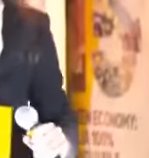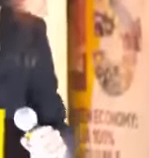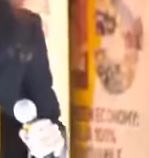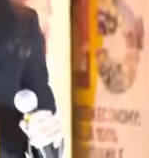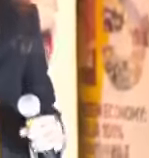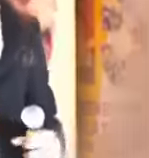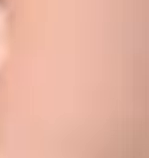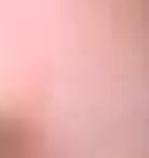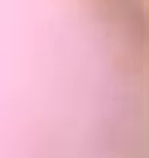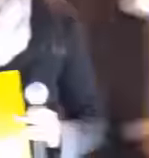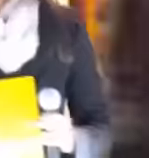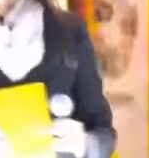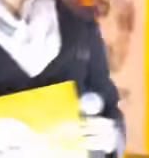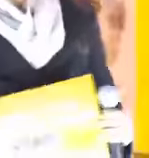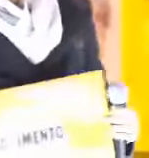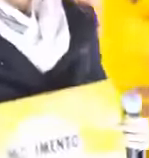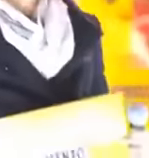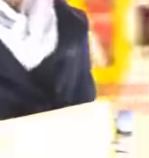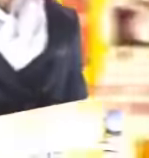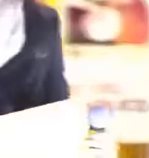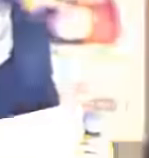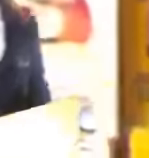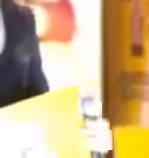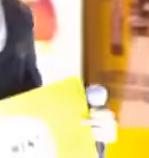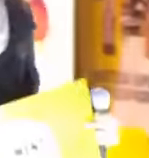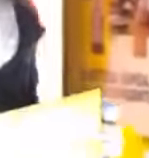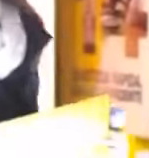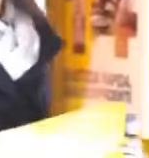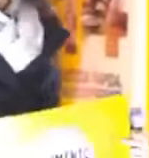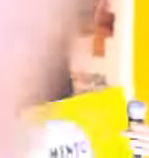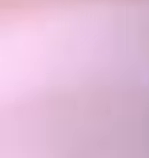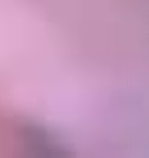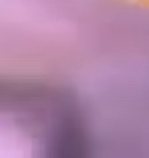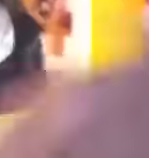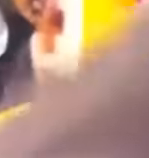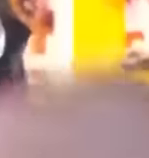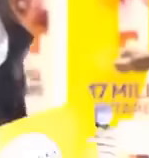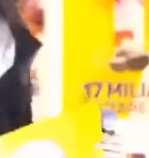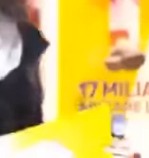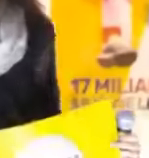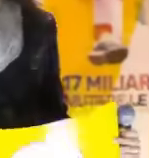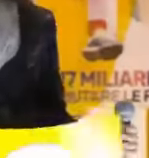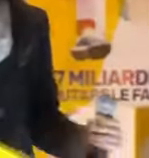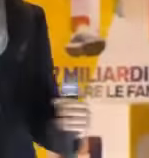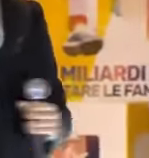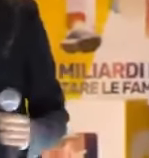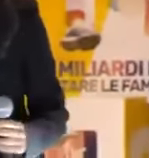Vi lascio in buona compagnia. Noi ci vediamo verso mezzanotte.